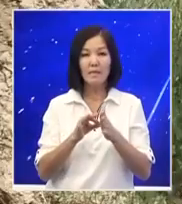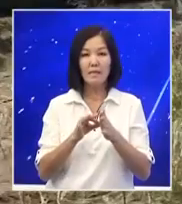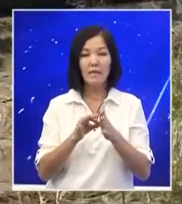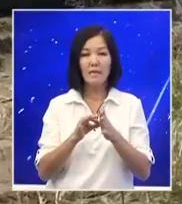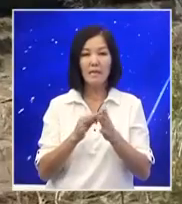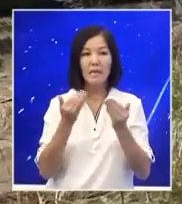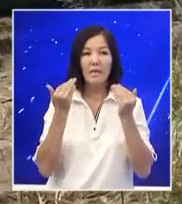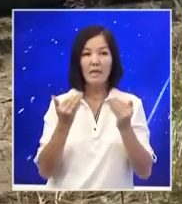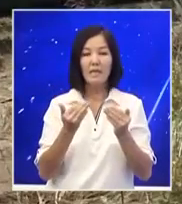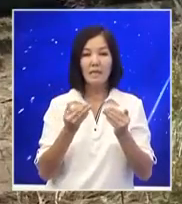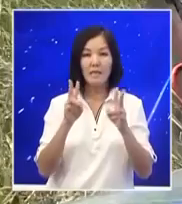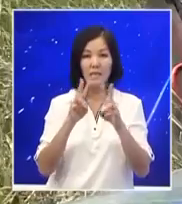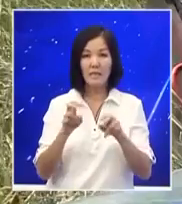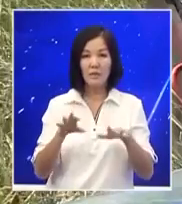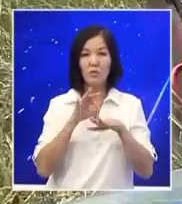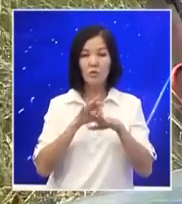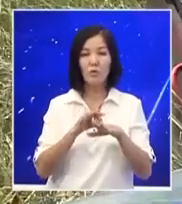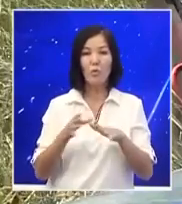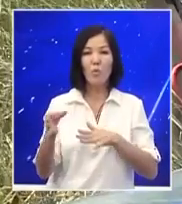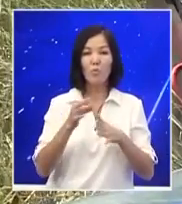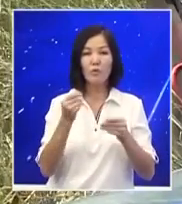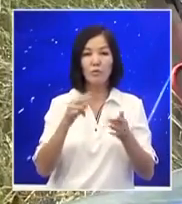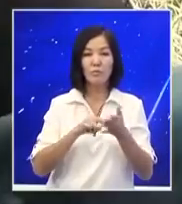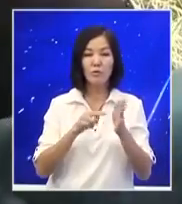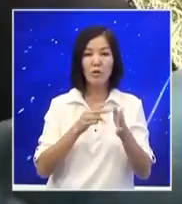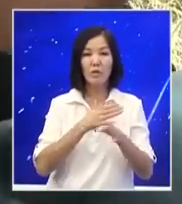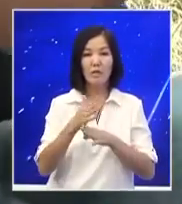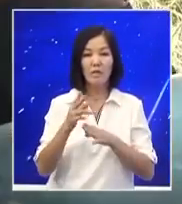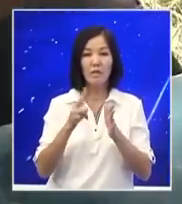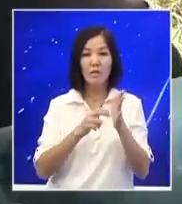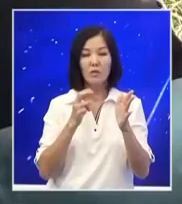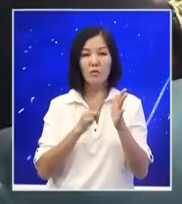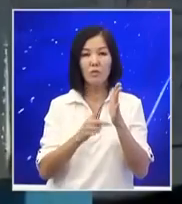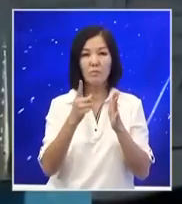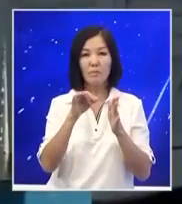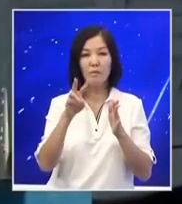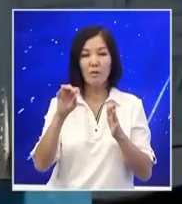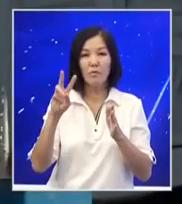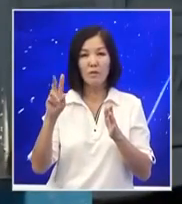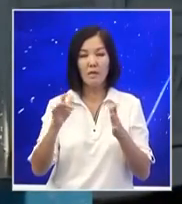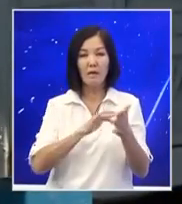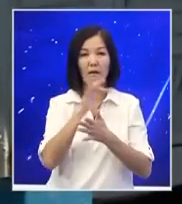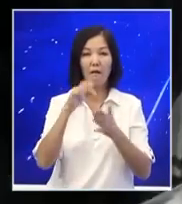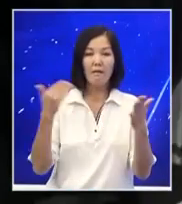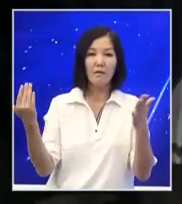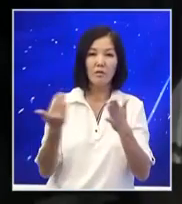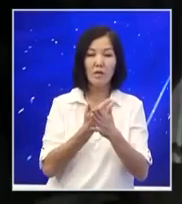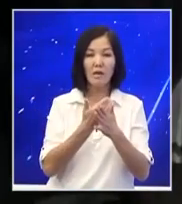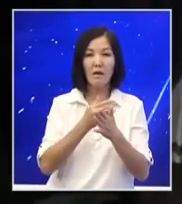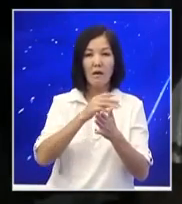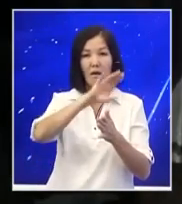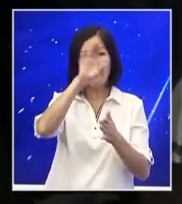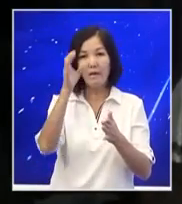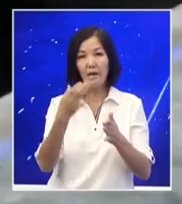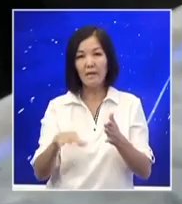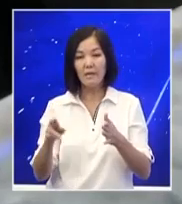басшылар да жүргізіп жатыр. Облыстық бюджеттен бөлінген 771 миллион теңгеге қаланың жаңа кәріз коллекторы